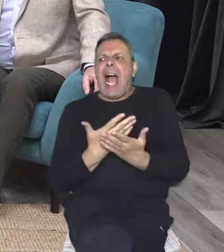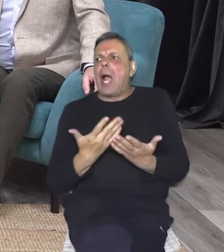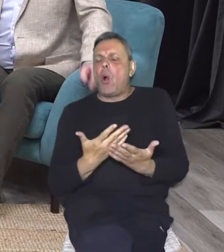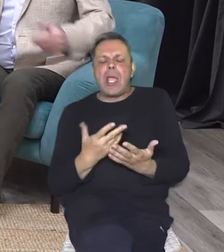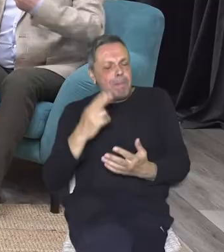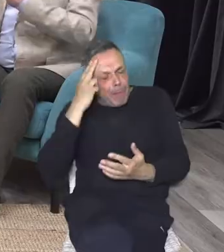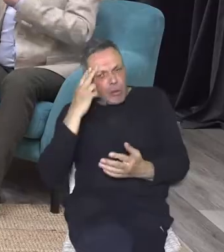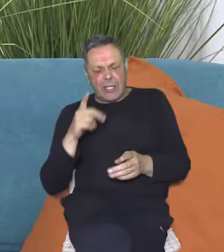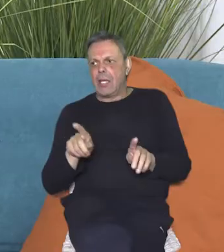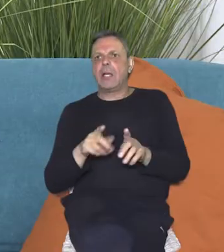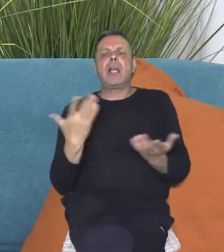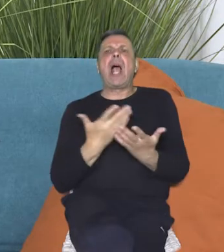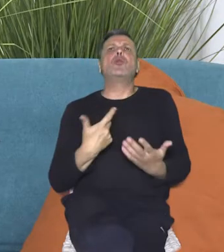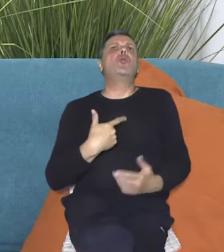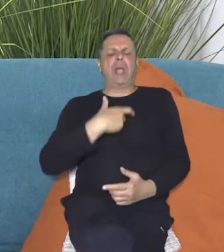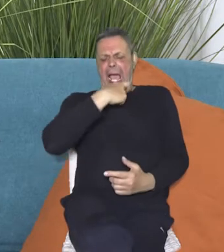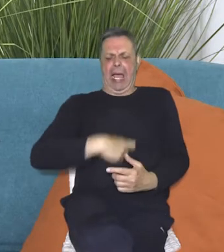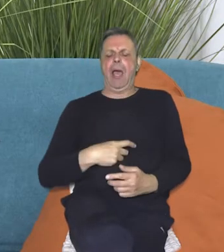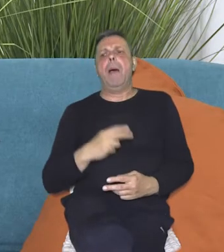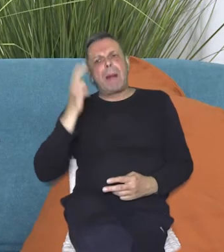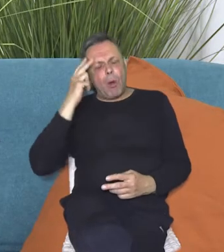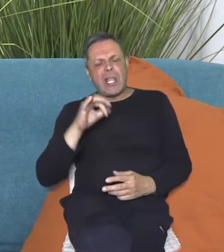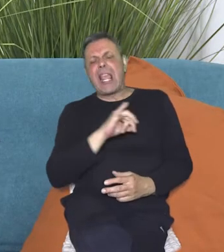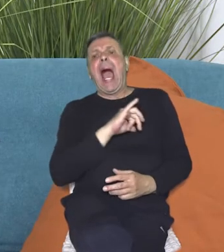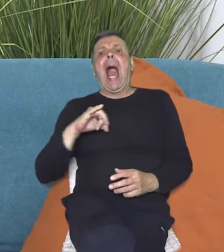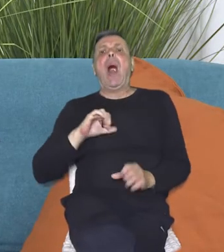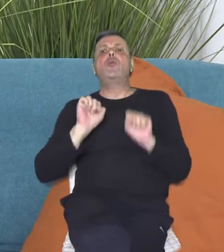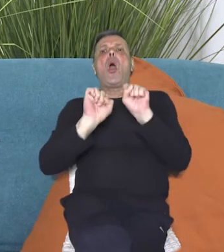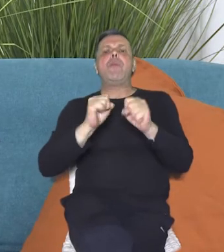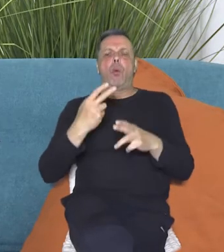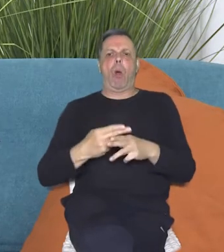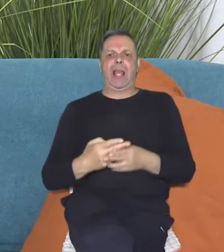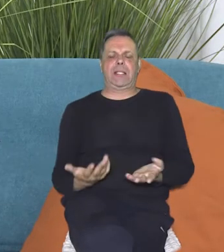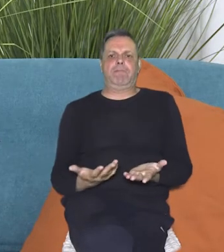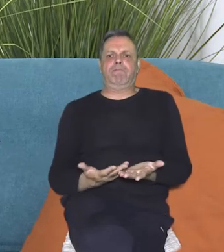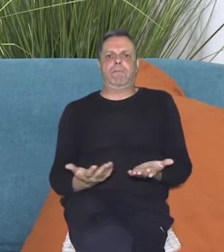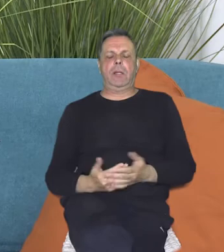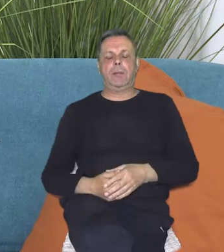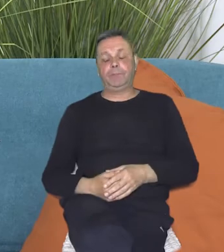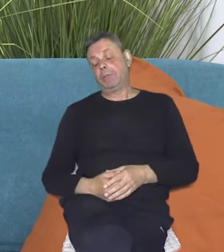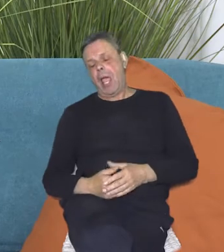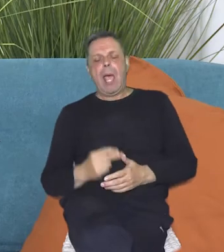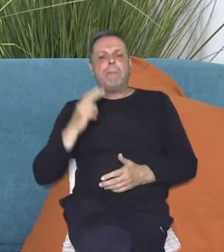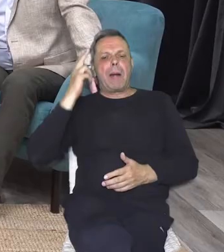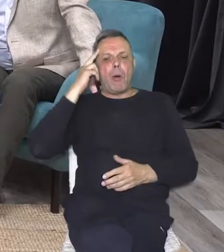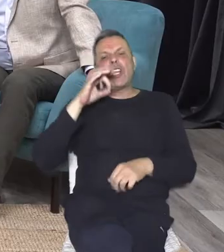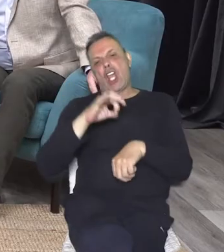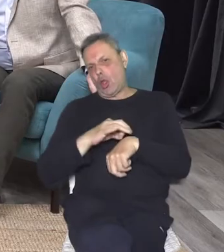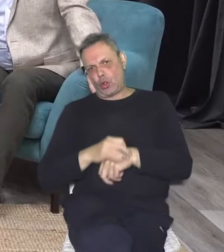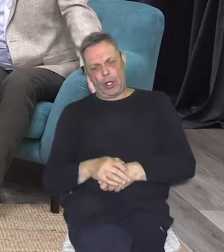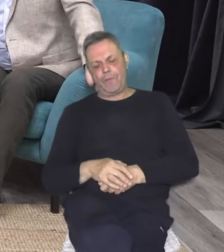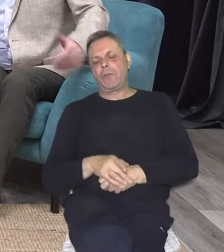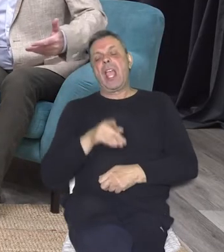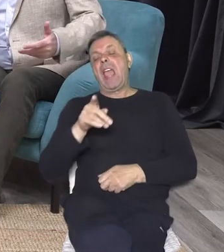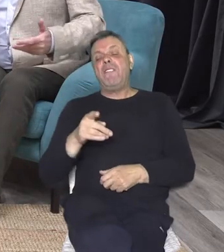prije svega, kao ja? Kako ću prepoznati autoimunu bolest? Ha, gledajte, prepoznat će ju zapravo valjda liječnik.